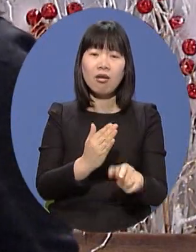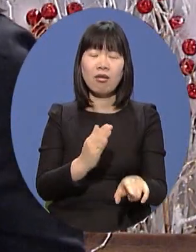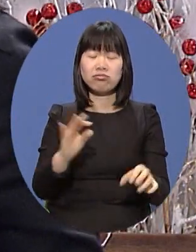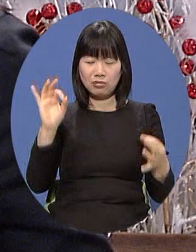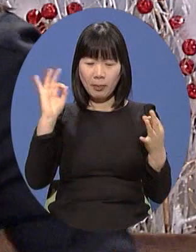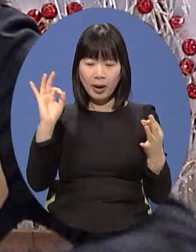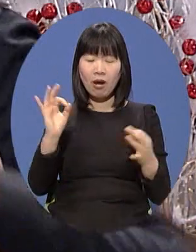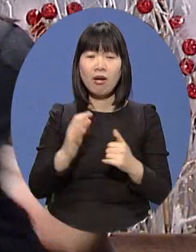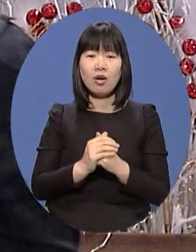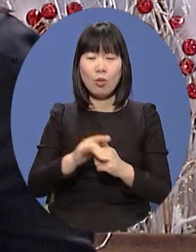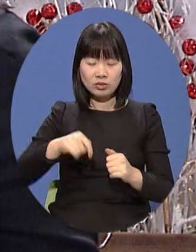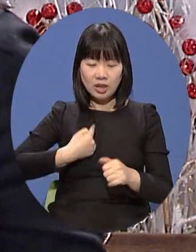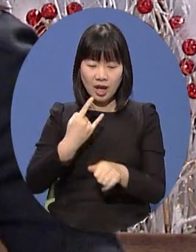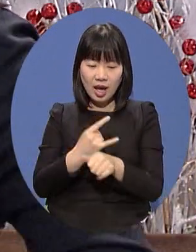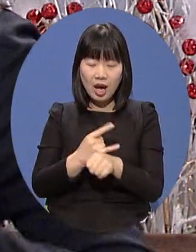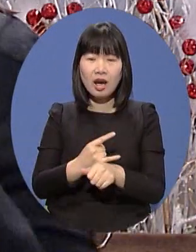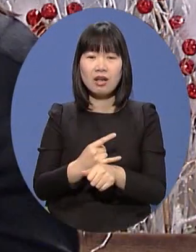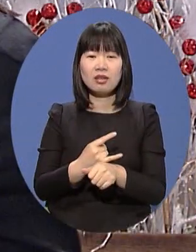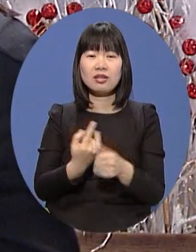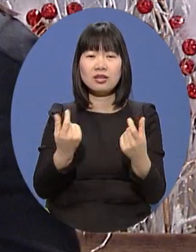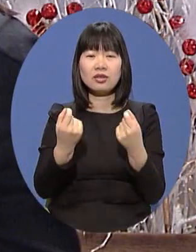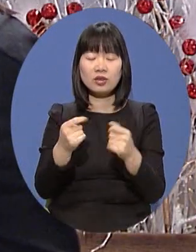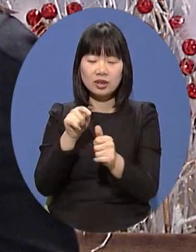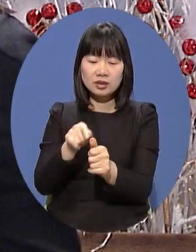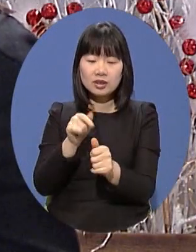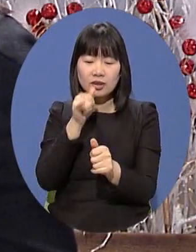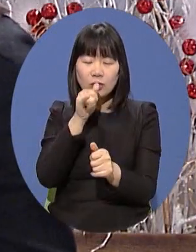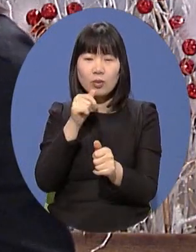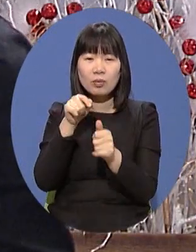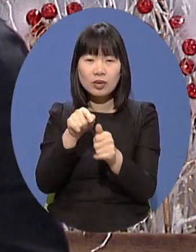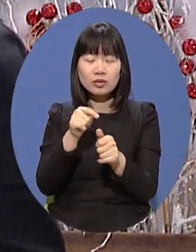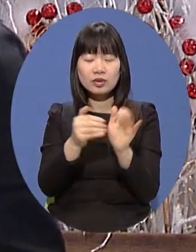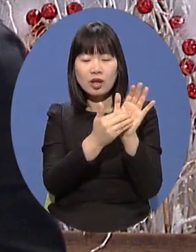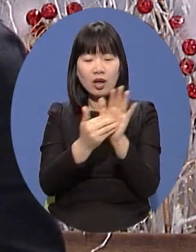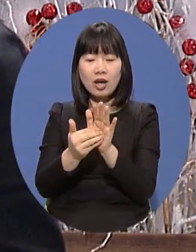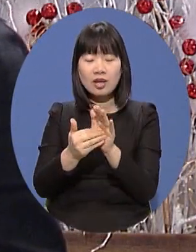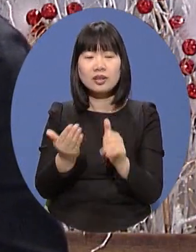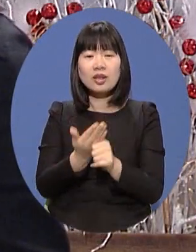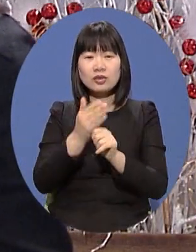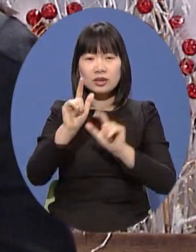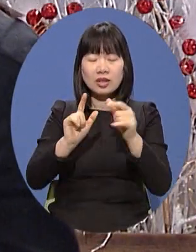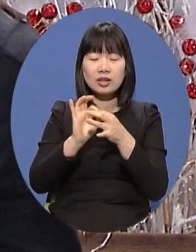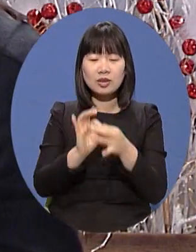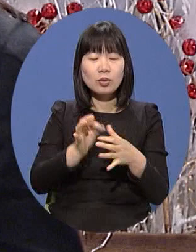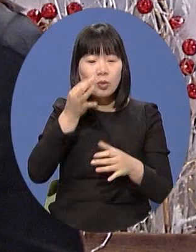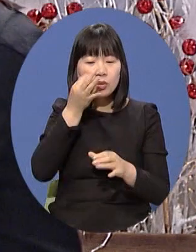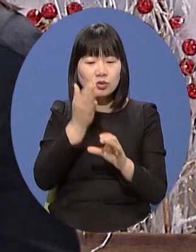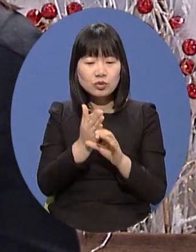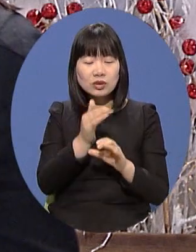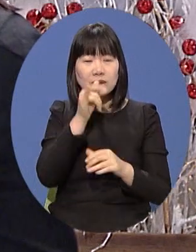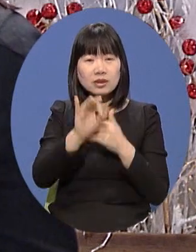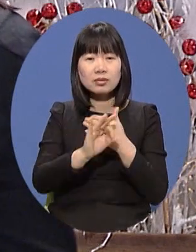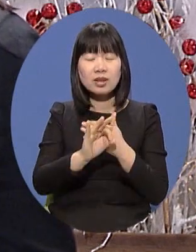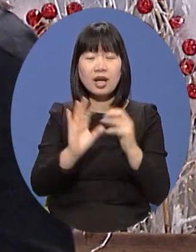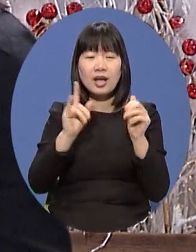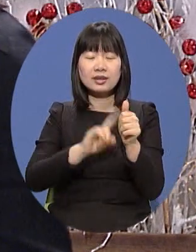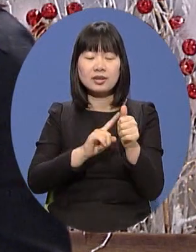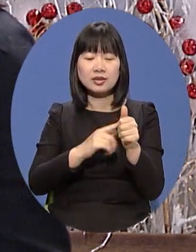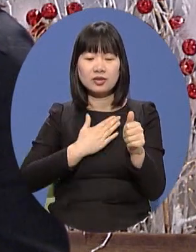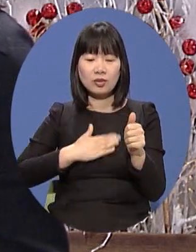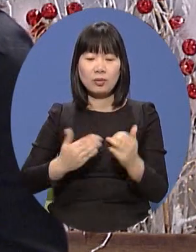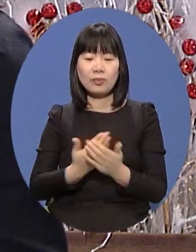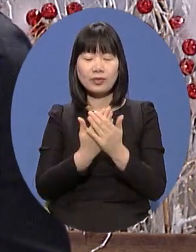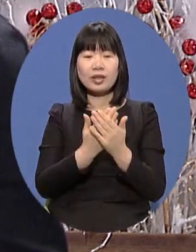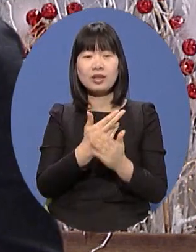가만히 있으랬지, 혼자 해. 기다리라니까. 뭐 이렇게 지시하고 명령하고 거부적인 양육 태도를 계속 보이게 되면 아이들이 정서